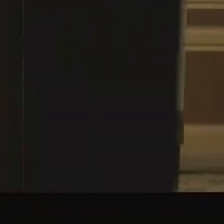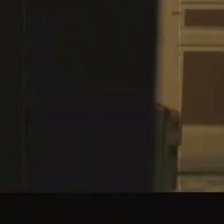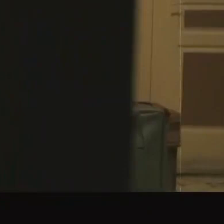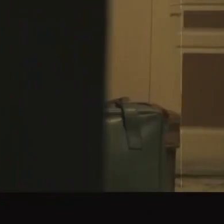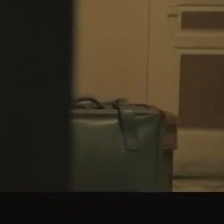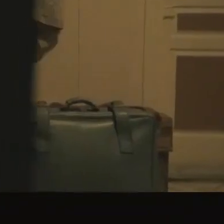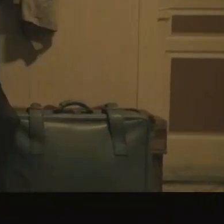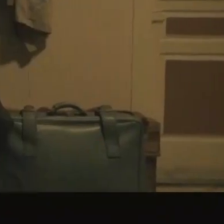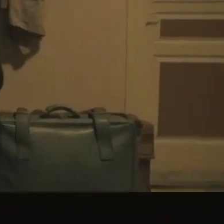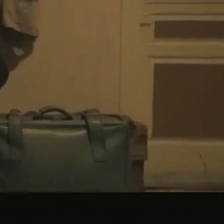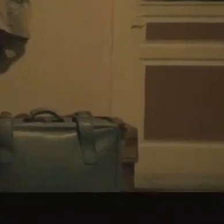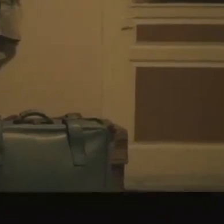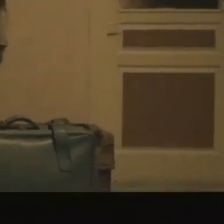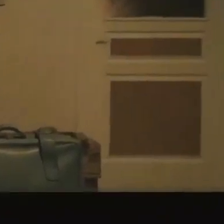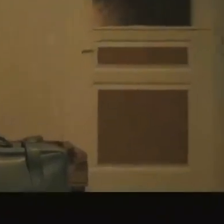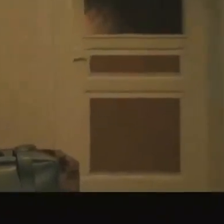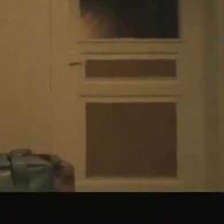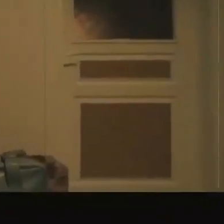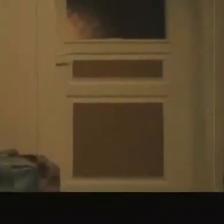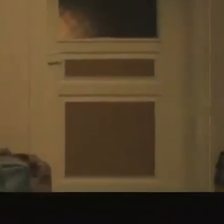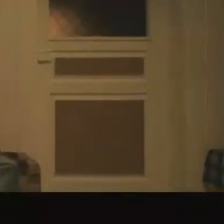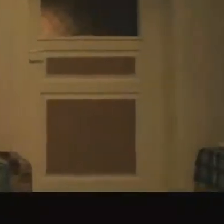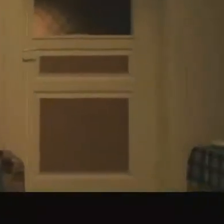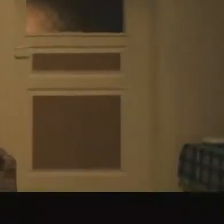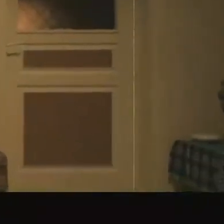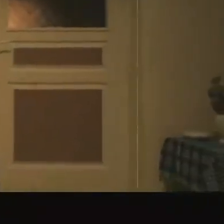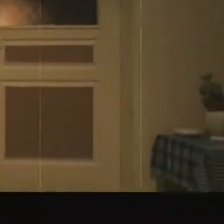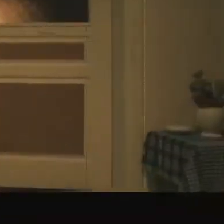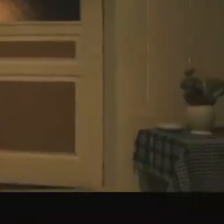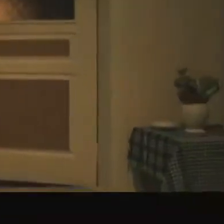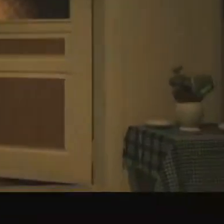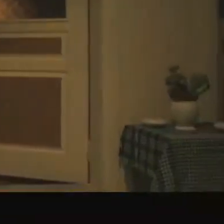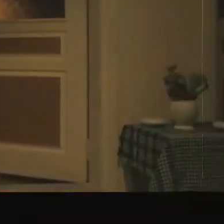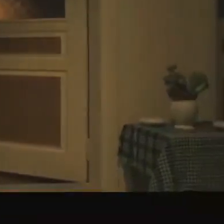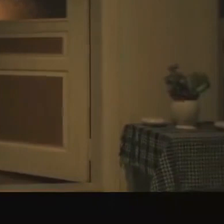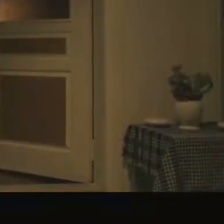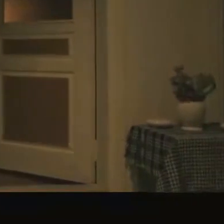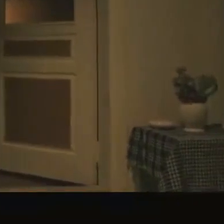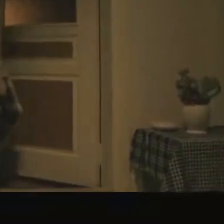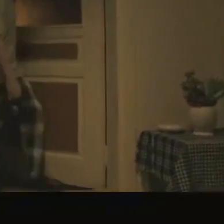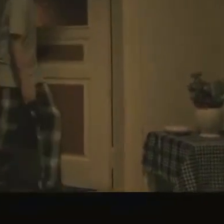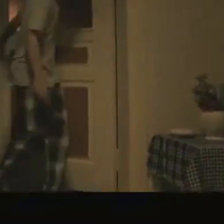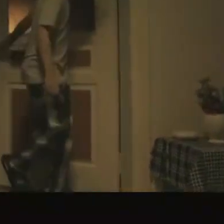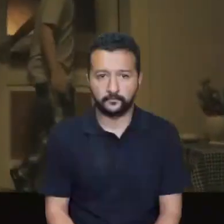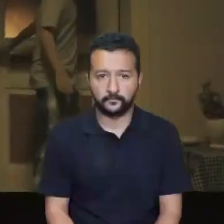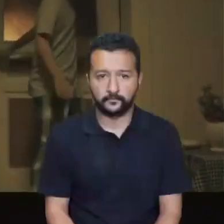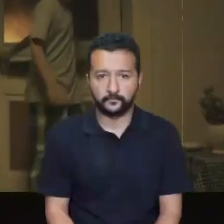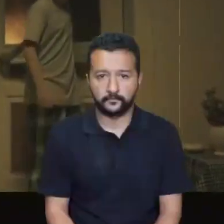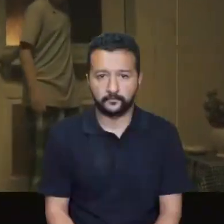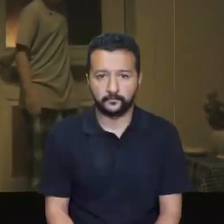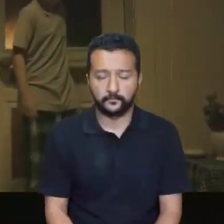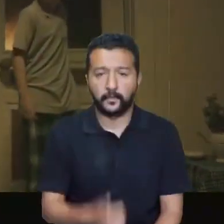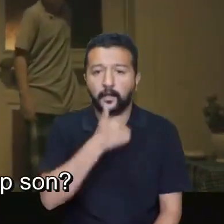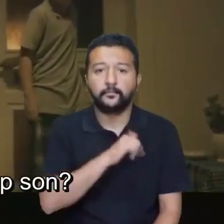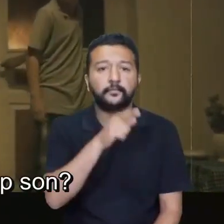edip girdi içeri. Cumbalı çıkıntıları olan eski İstanbul evlerindeler. Bavulunu hazırlamış, kapının önünde ayakkabılarını giydi. Kalkmıştı